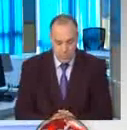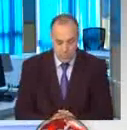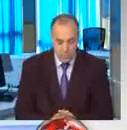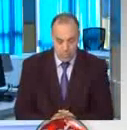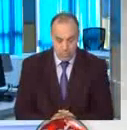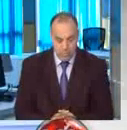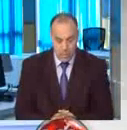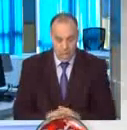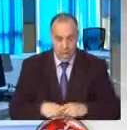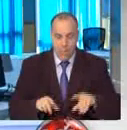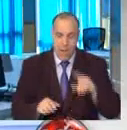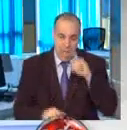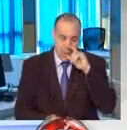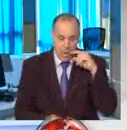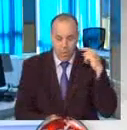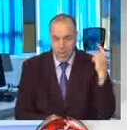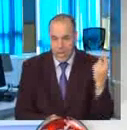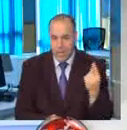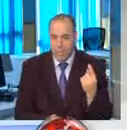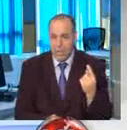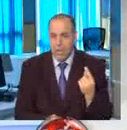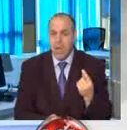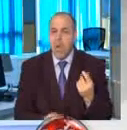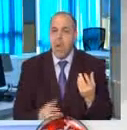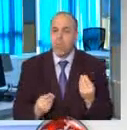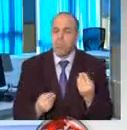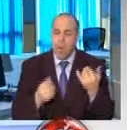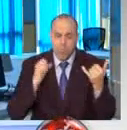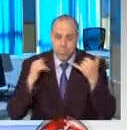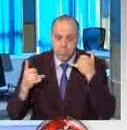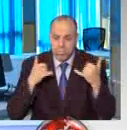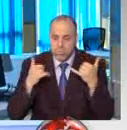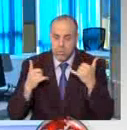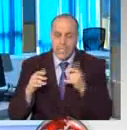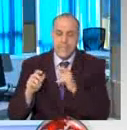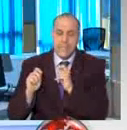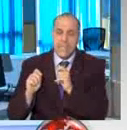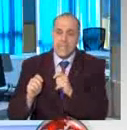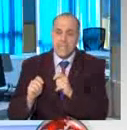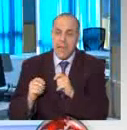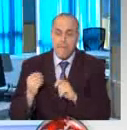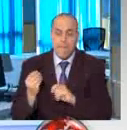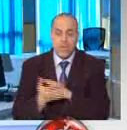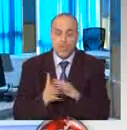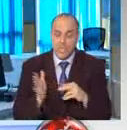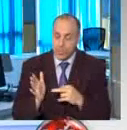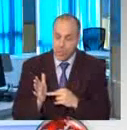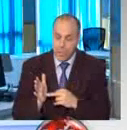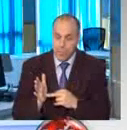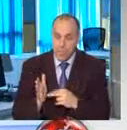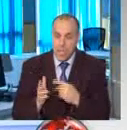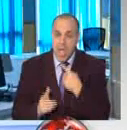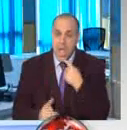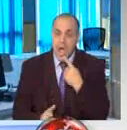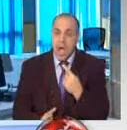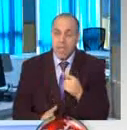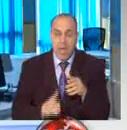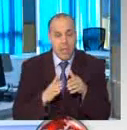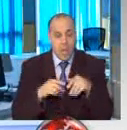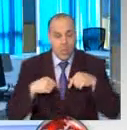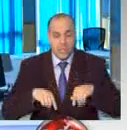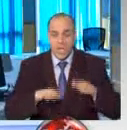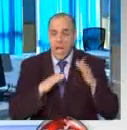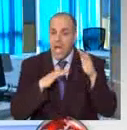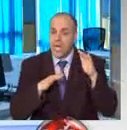في أخبارنا العربية والدولية تتكثف الاتصالات الدبلوماسية حول الأزمة السورية، فقد دعا وزير